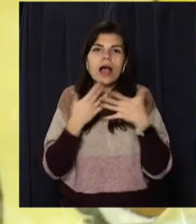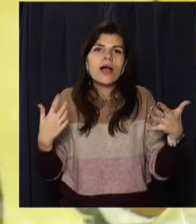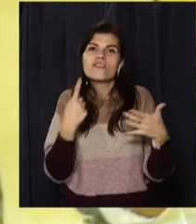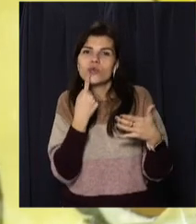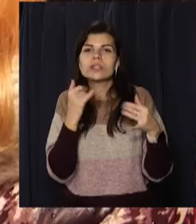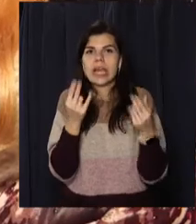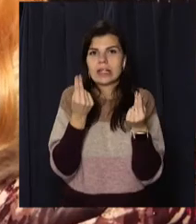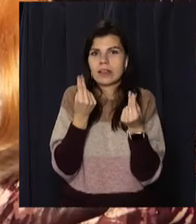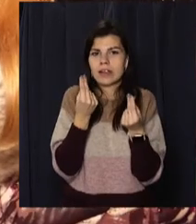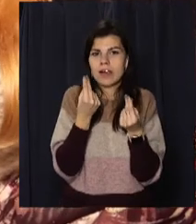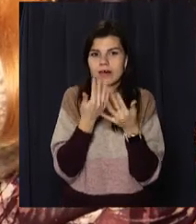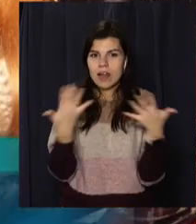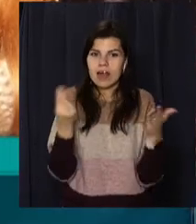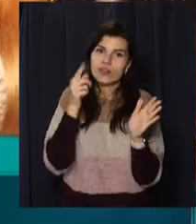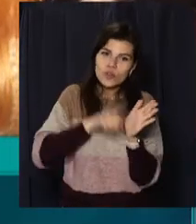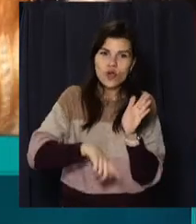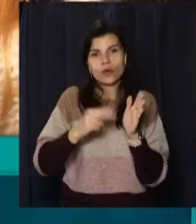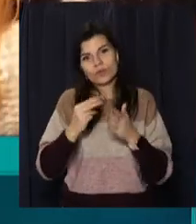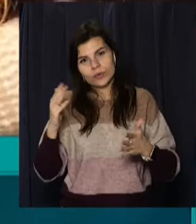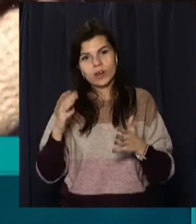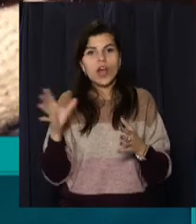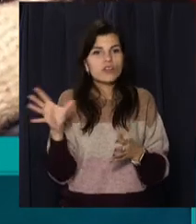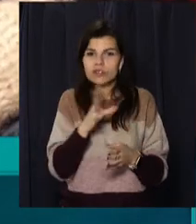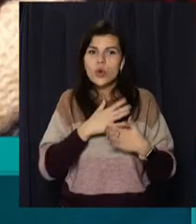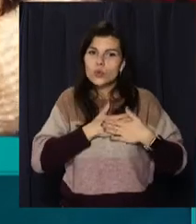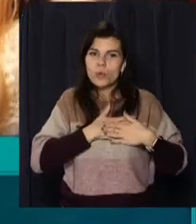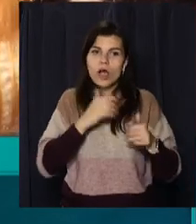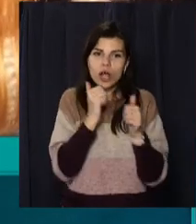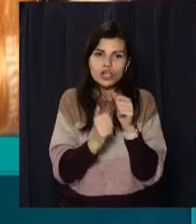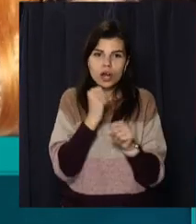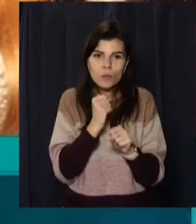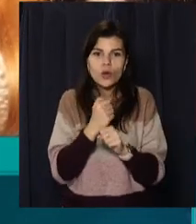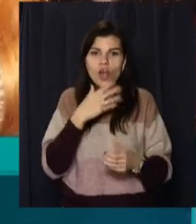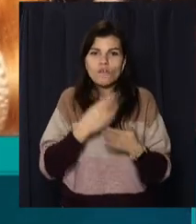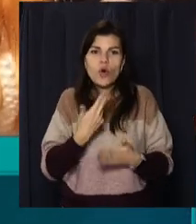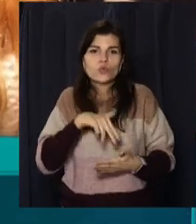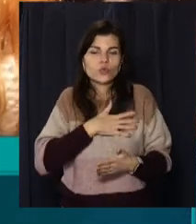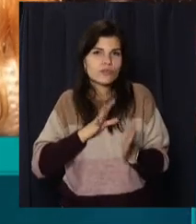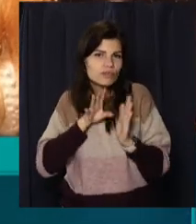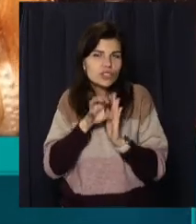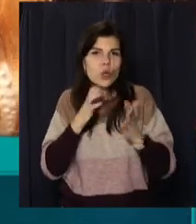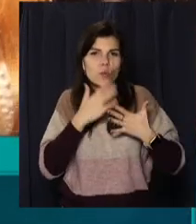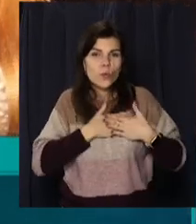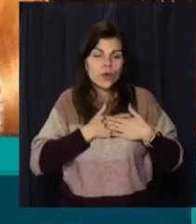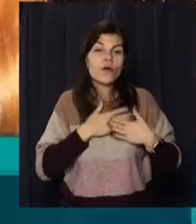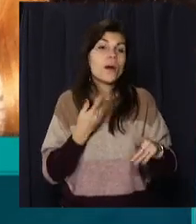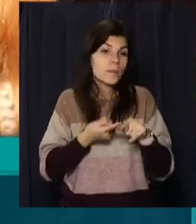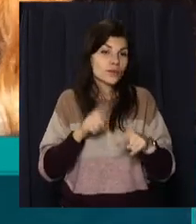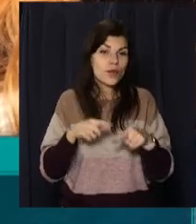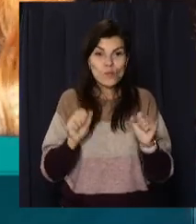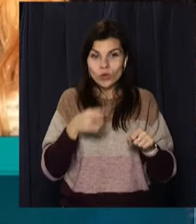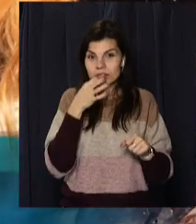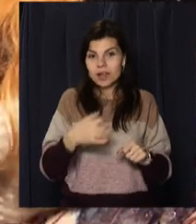та гаманець. Вони у мене всі любимі, всі кропотливі. В кожну роботу я вкладаю душу, все делаю з любов'ю. Поэтому это, можна